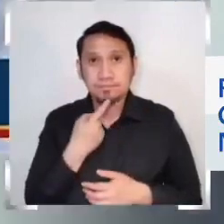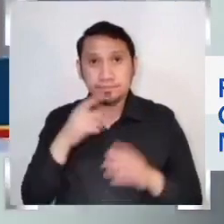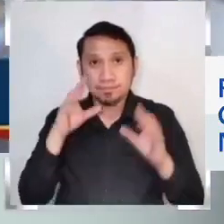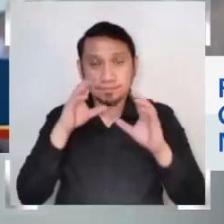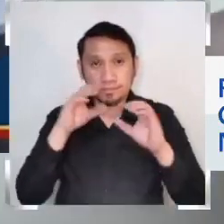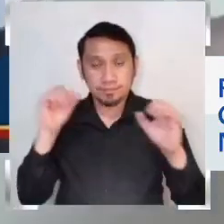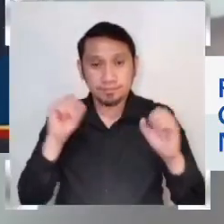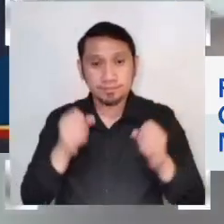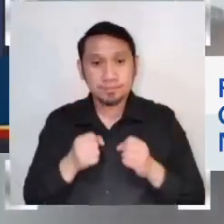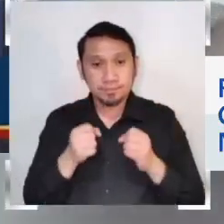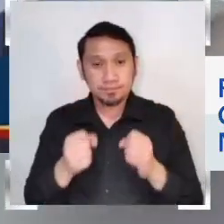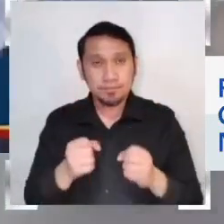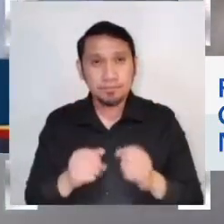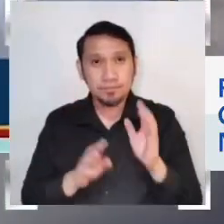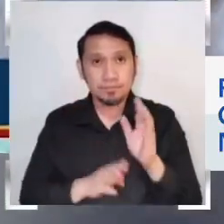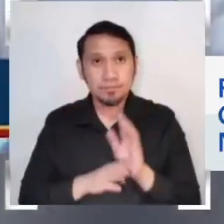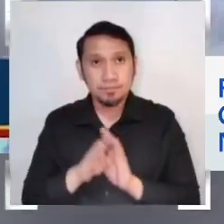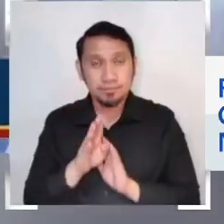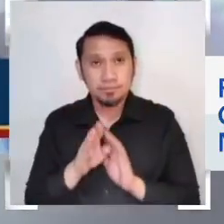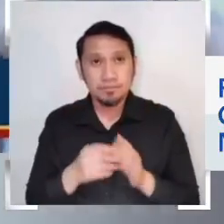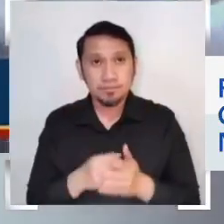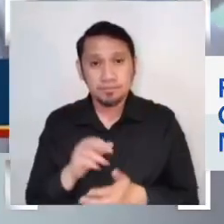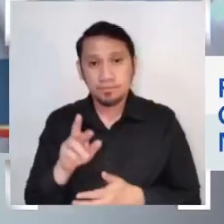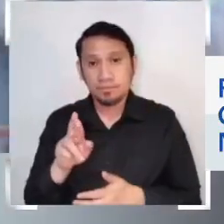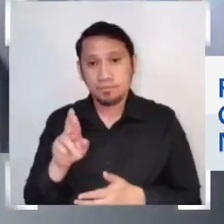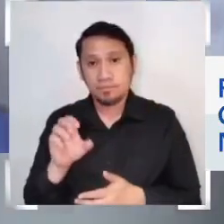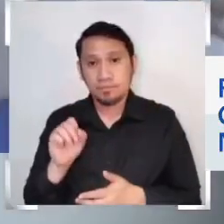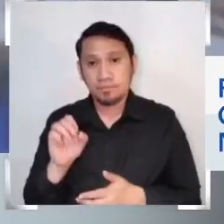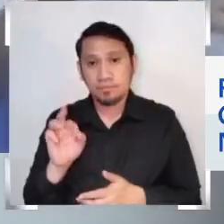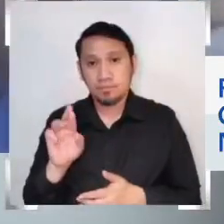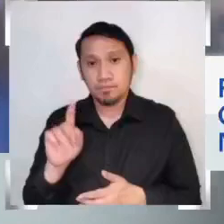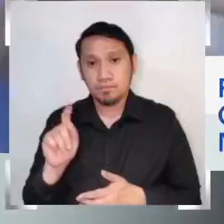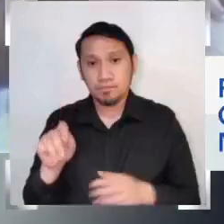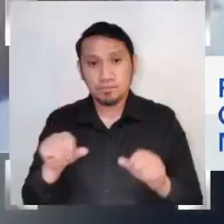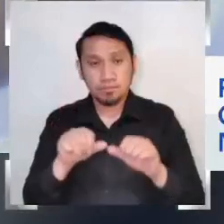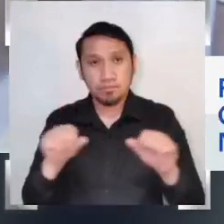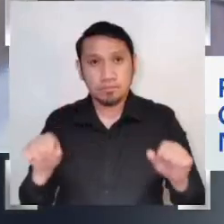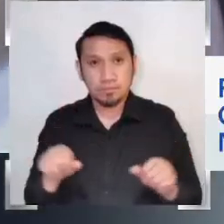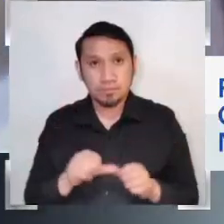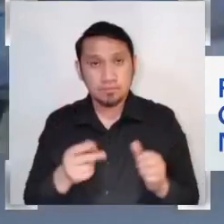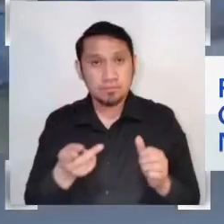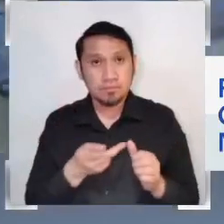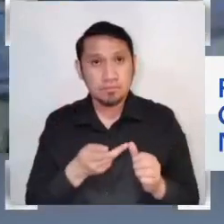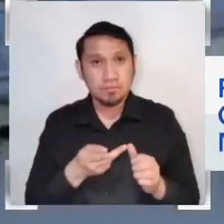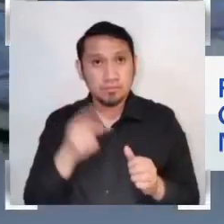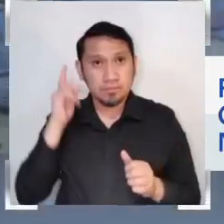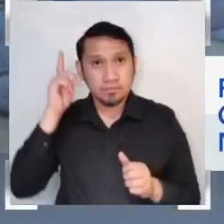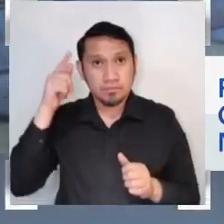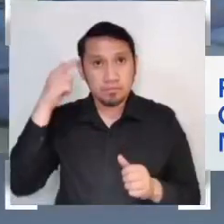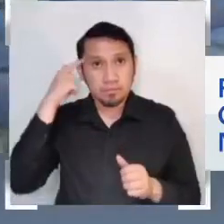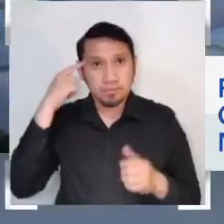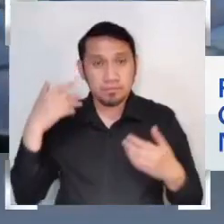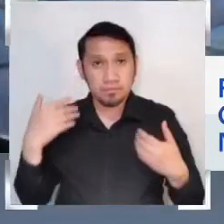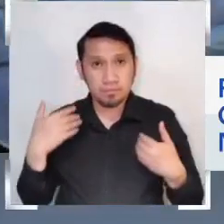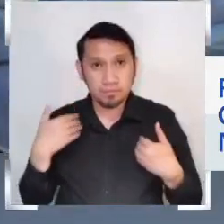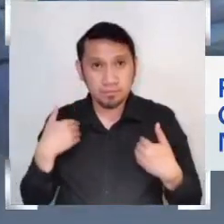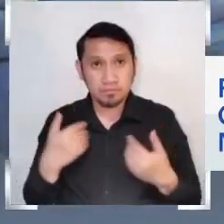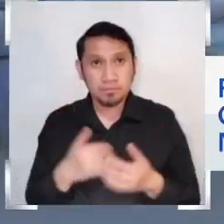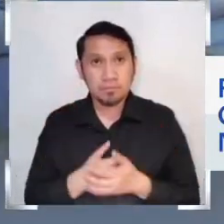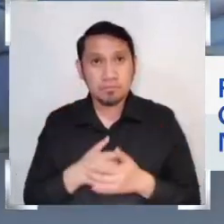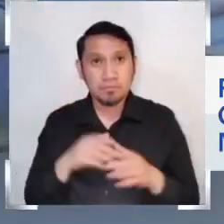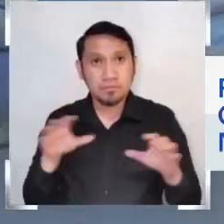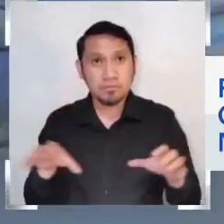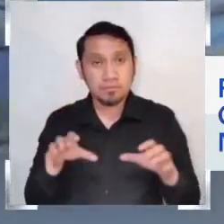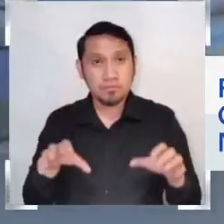estratehiya ang pag-develop ng resort areas. Prioridad daw ng gobyerno ang pagkakaroon ng sapat na manggagawa sa mga resort